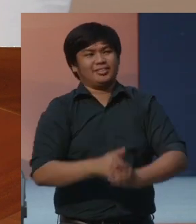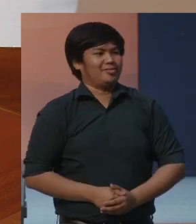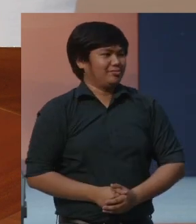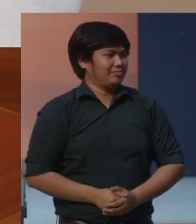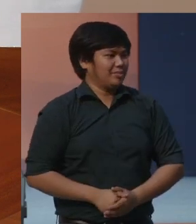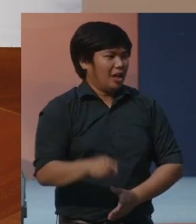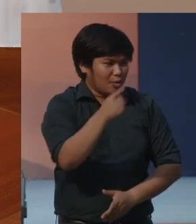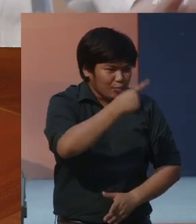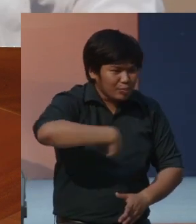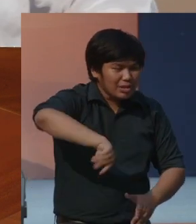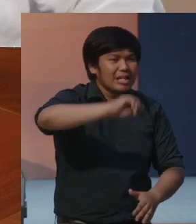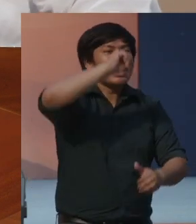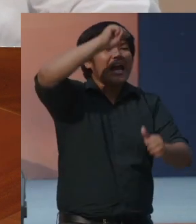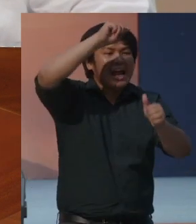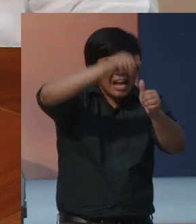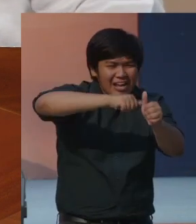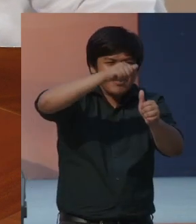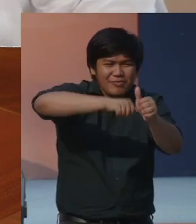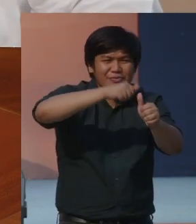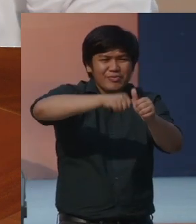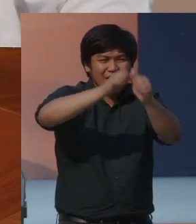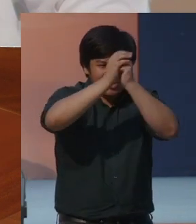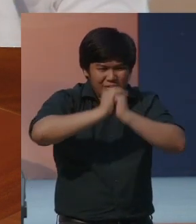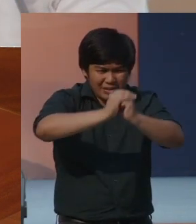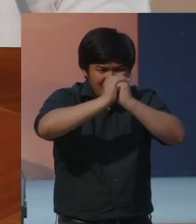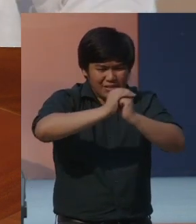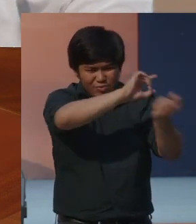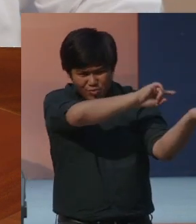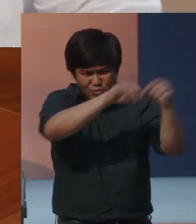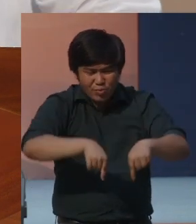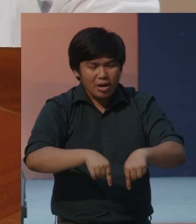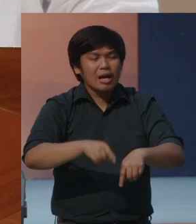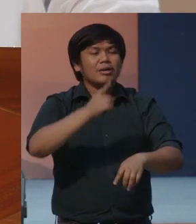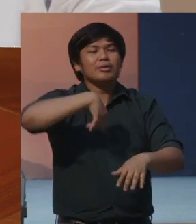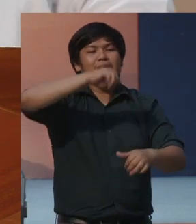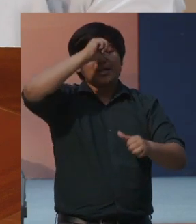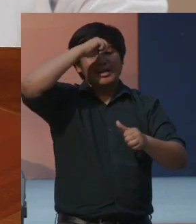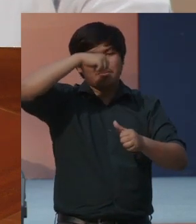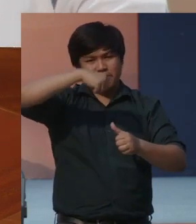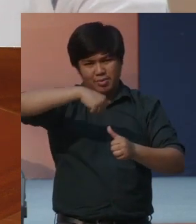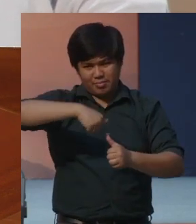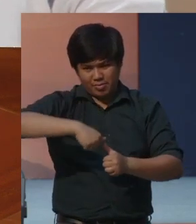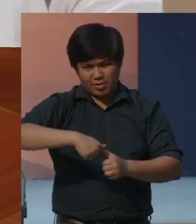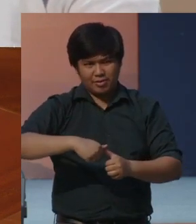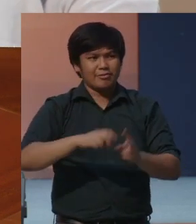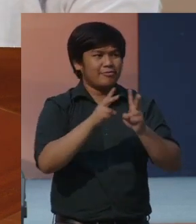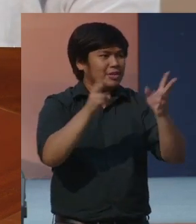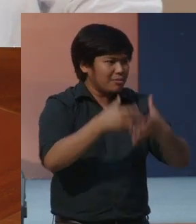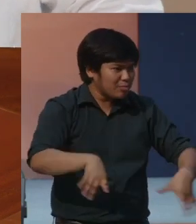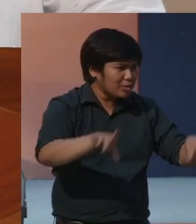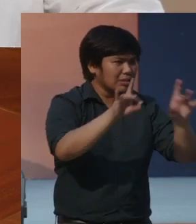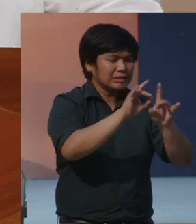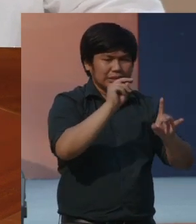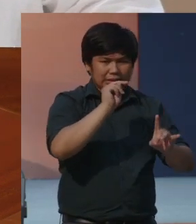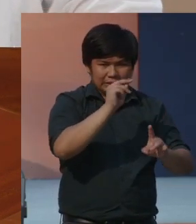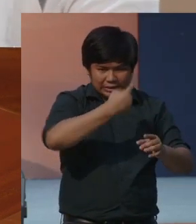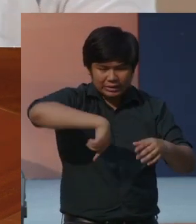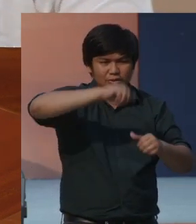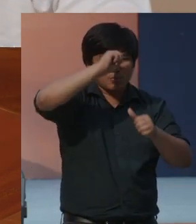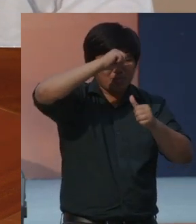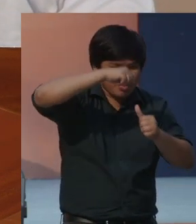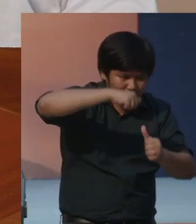pong inaalala yon tuwing tayo'y nananambahan. Importante po ang mga memorial. Importante ang mga